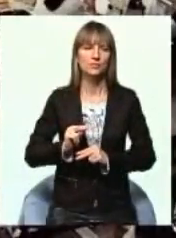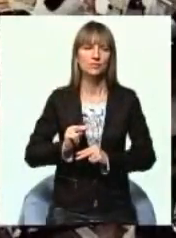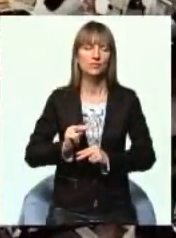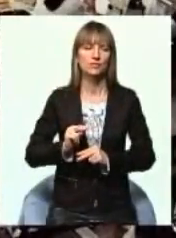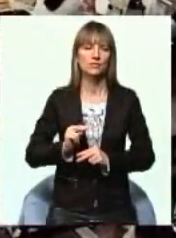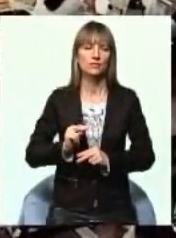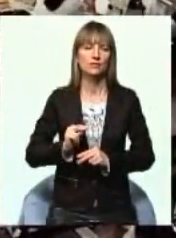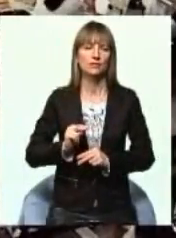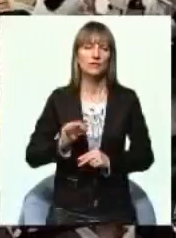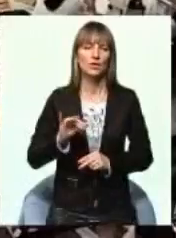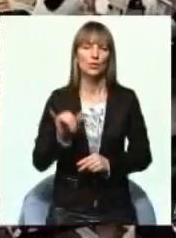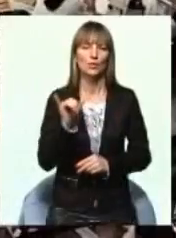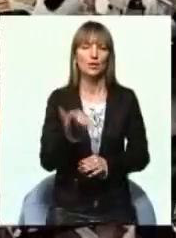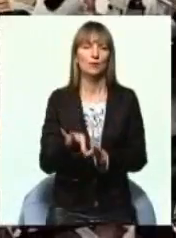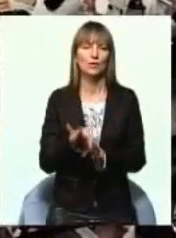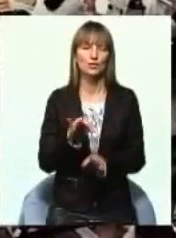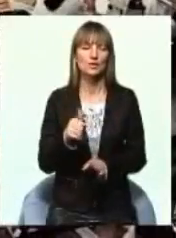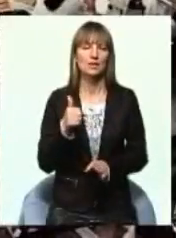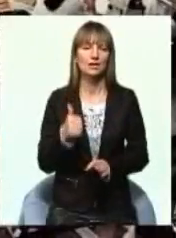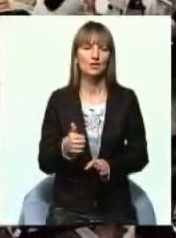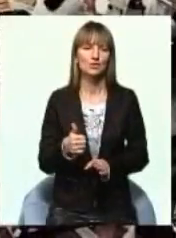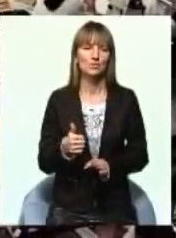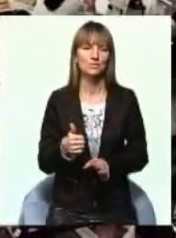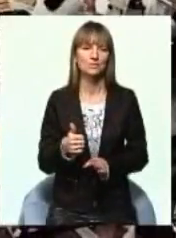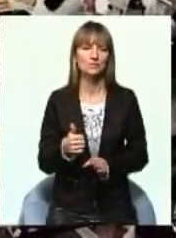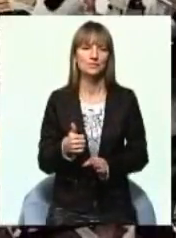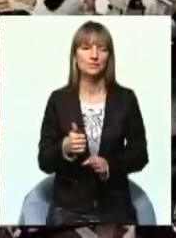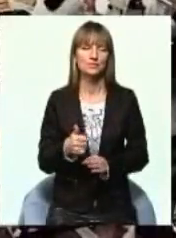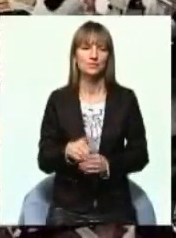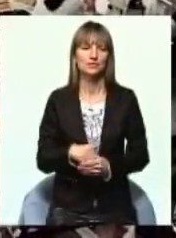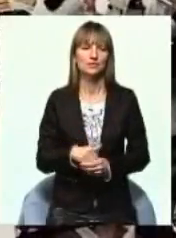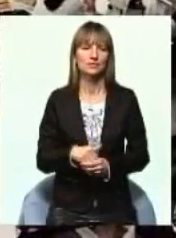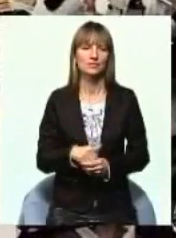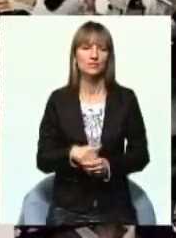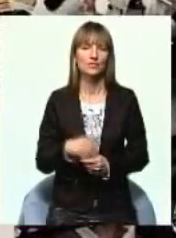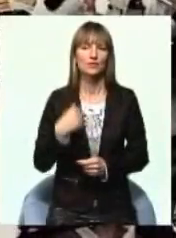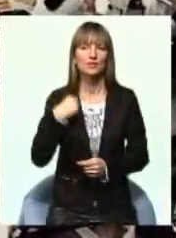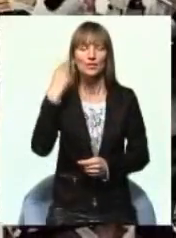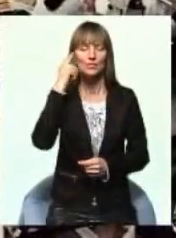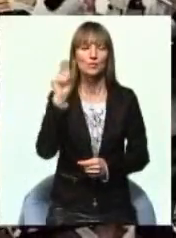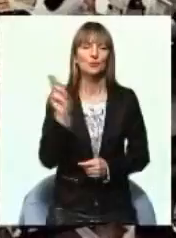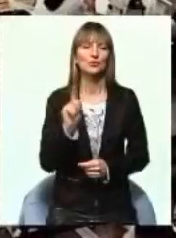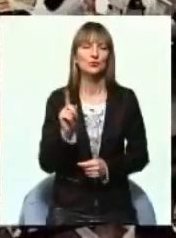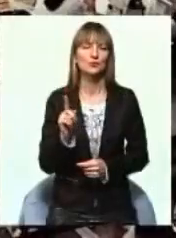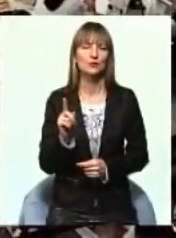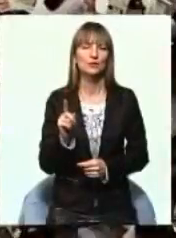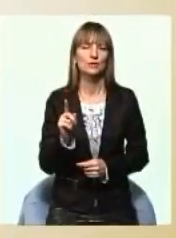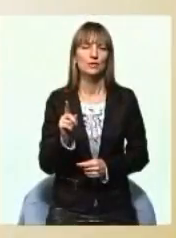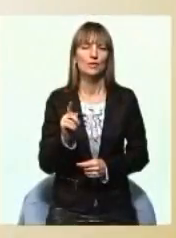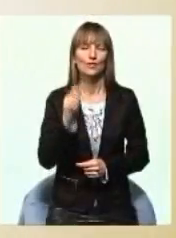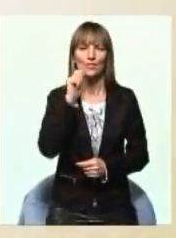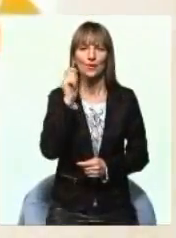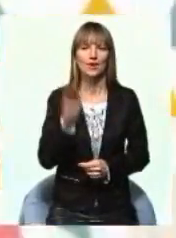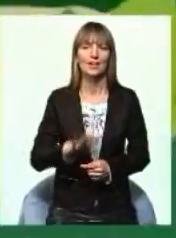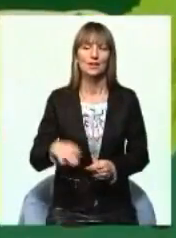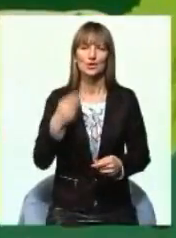у них получается хорошо. Ну, я думаю, что украинцы лучше.